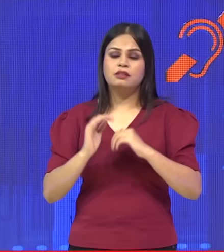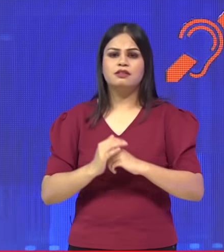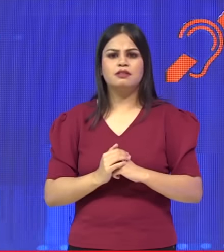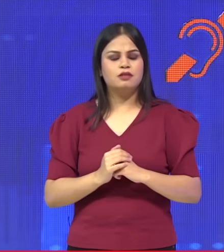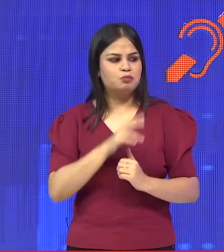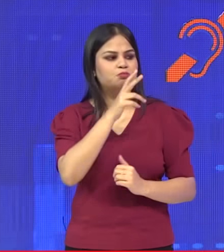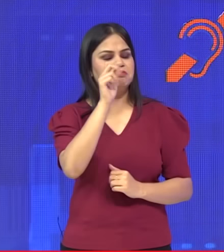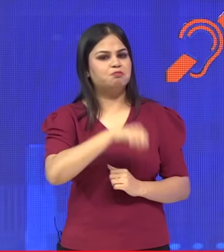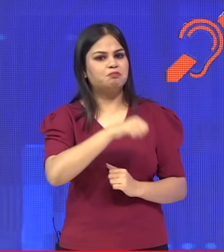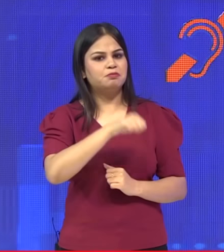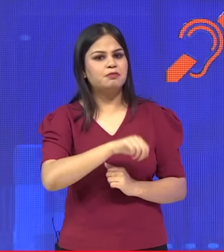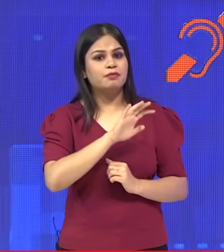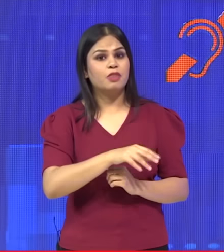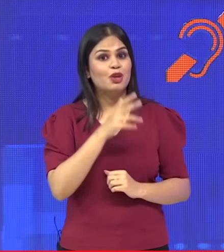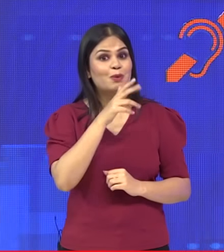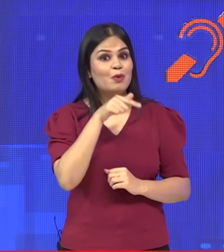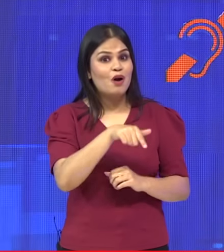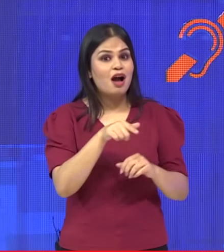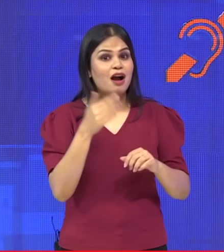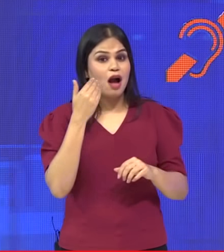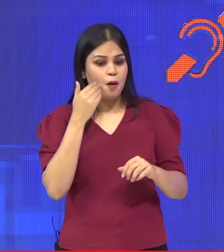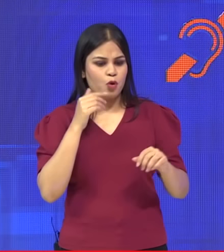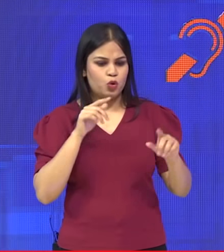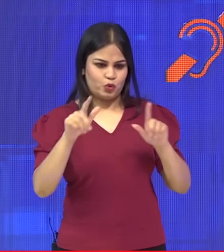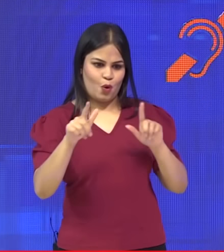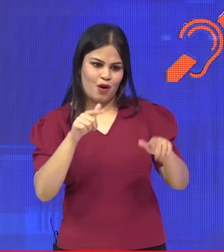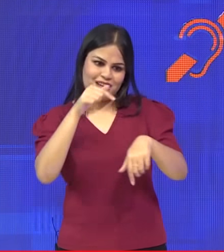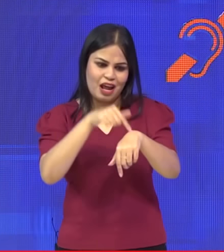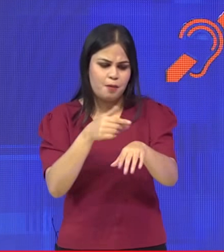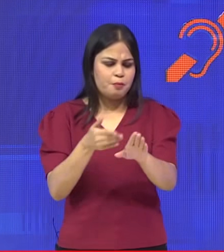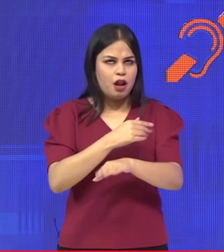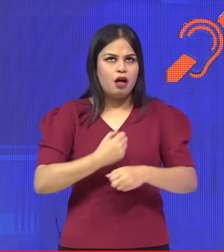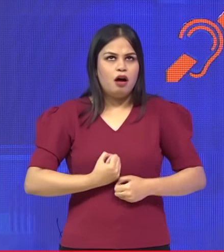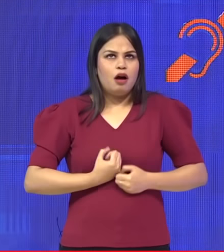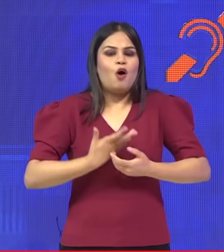हां सर वह शॉर्ट के पहले निकाल आता है कभी-कभी